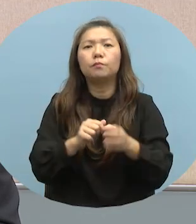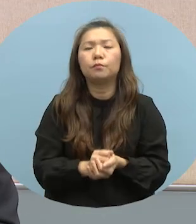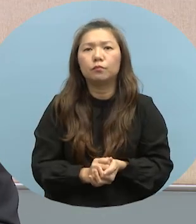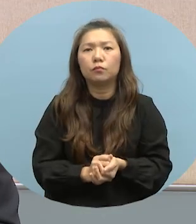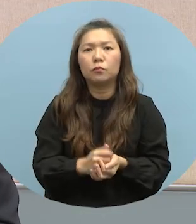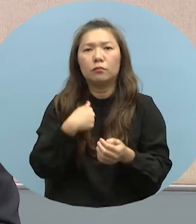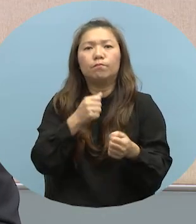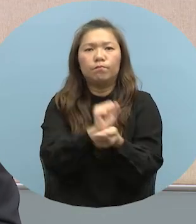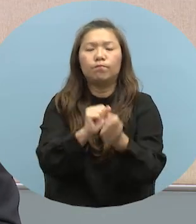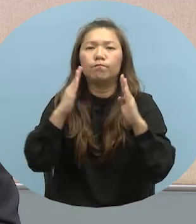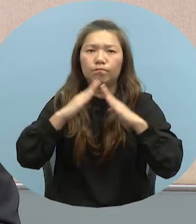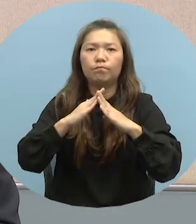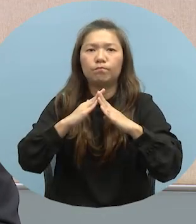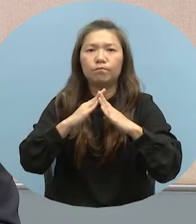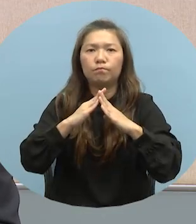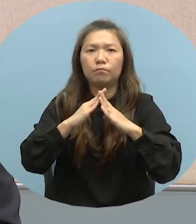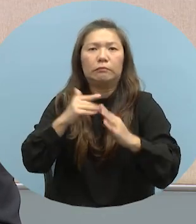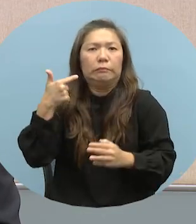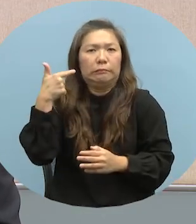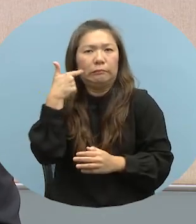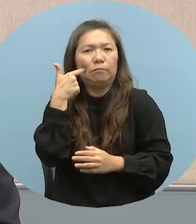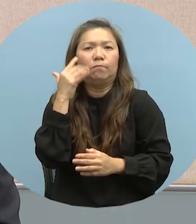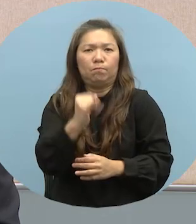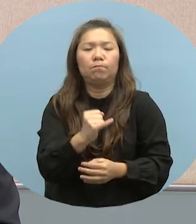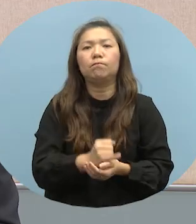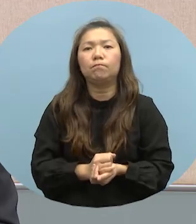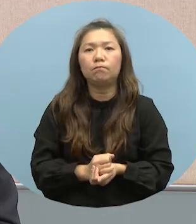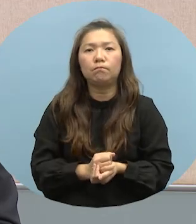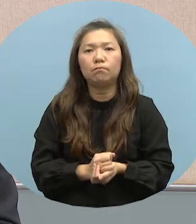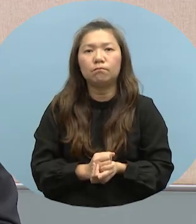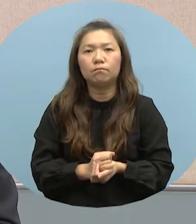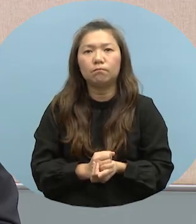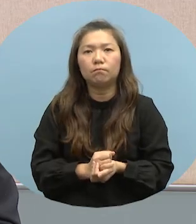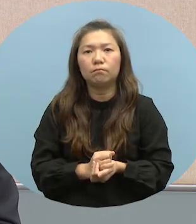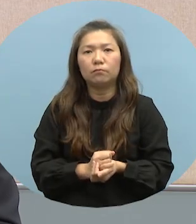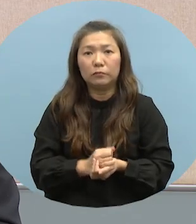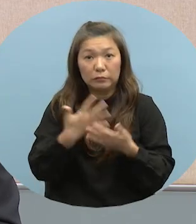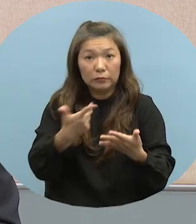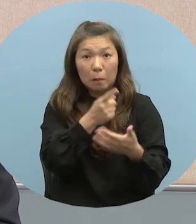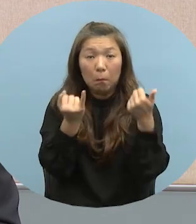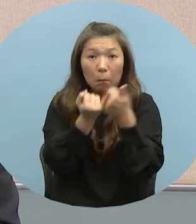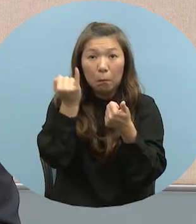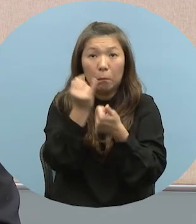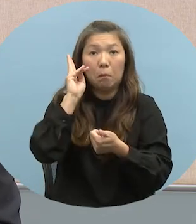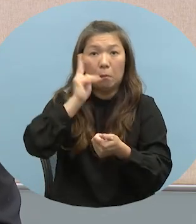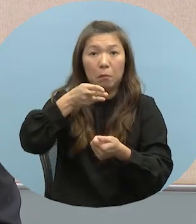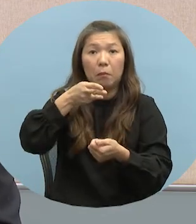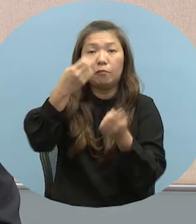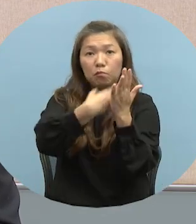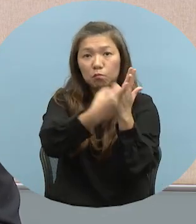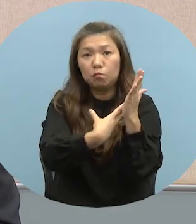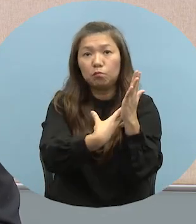我哋懲教署咧係予以嚴厲的譴責。嗱，就住佢違反監管令的規定